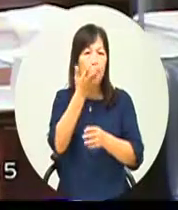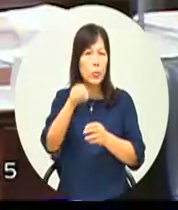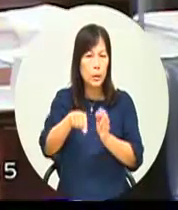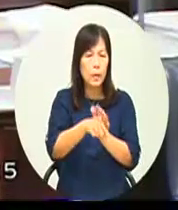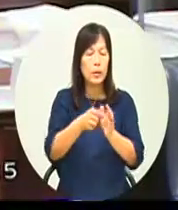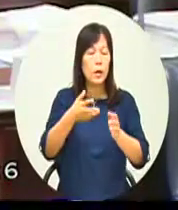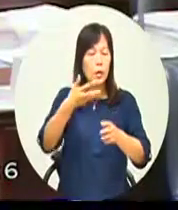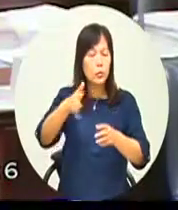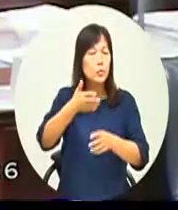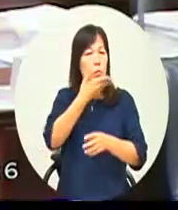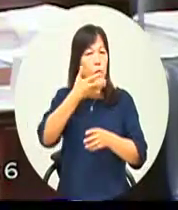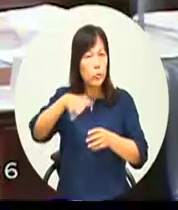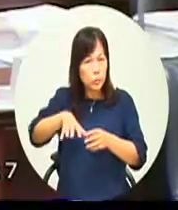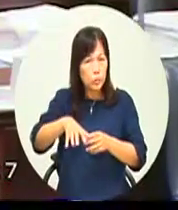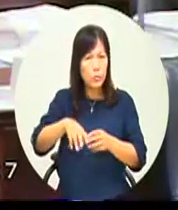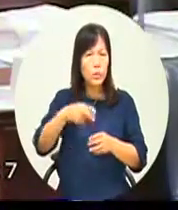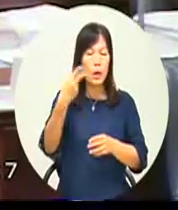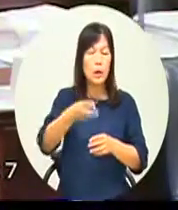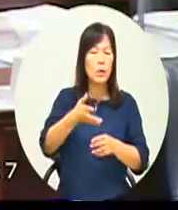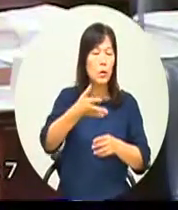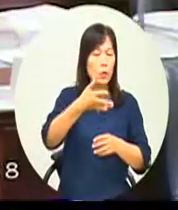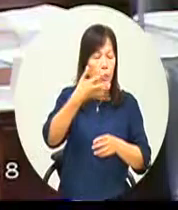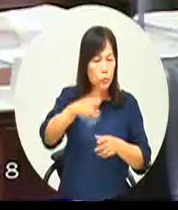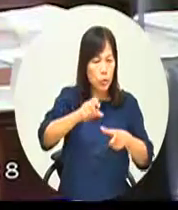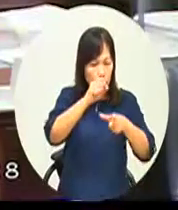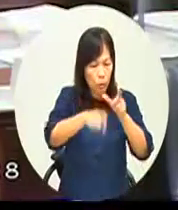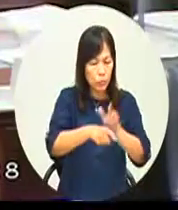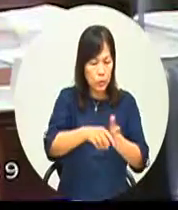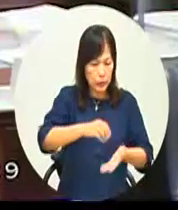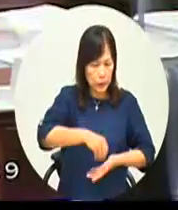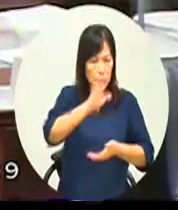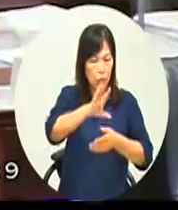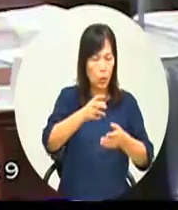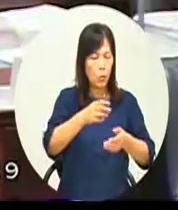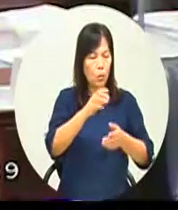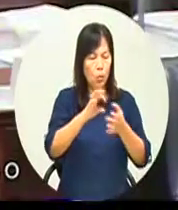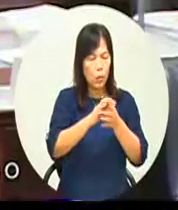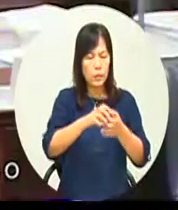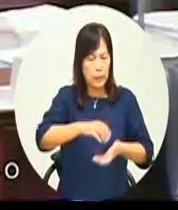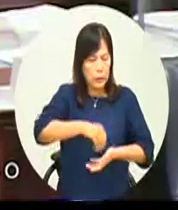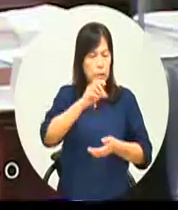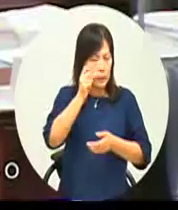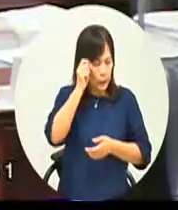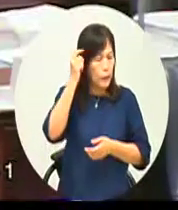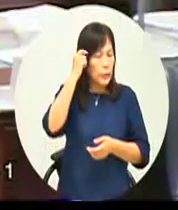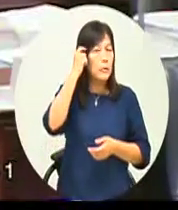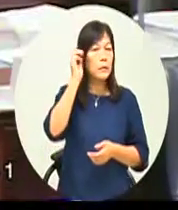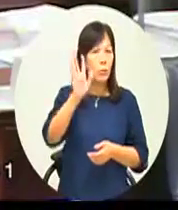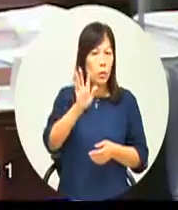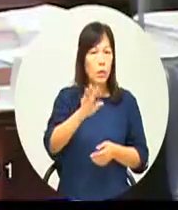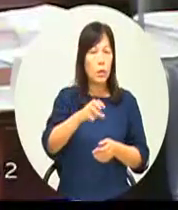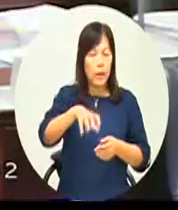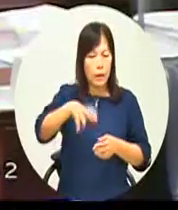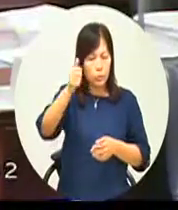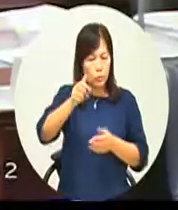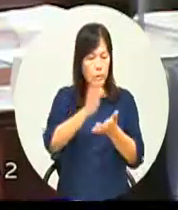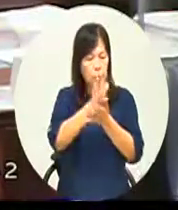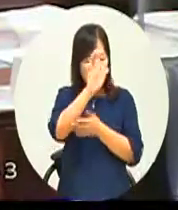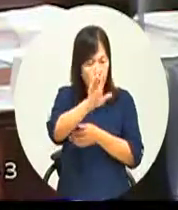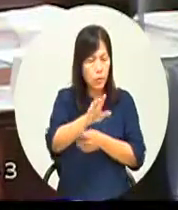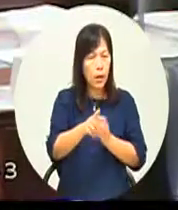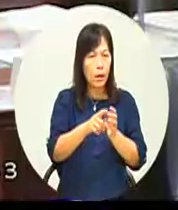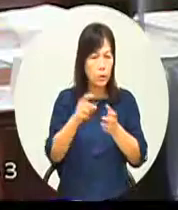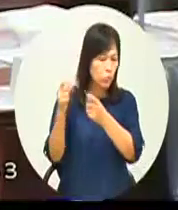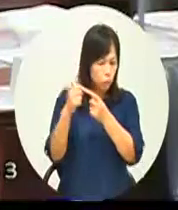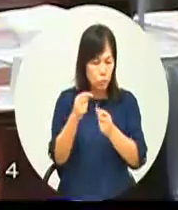利局跟水公司的质询之后，其实也有提出相关的建议啦，所以这部分可能是局长我们未来可能要持续